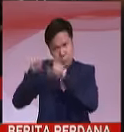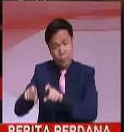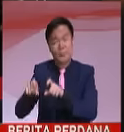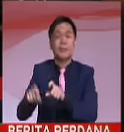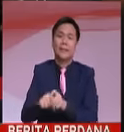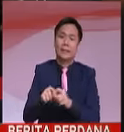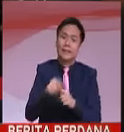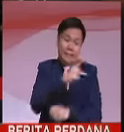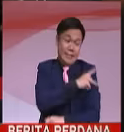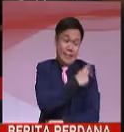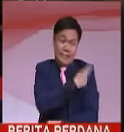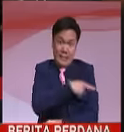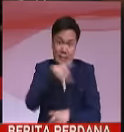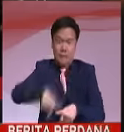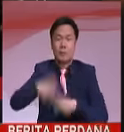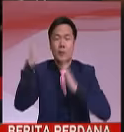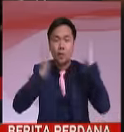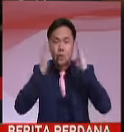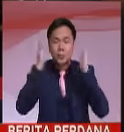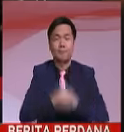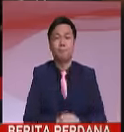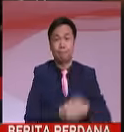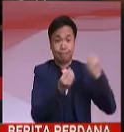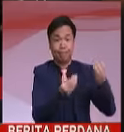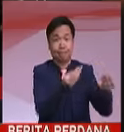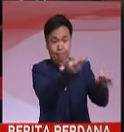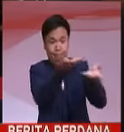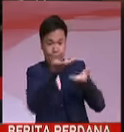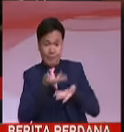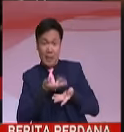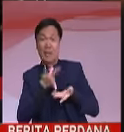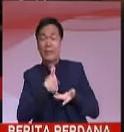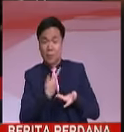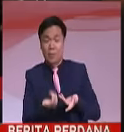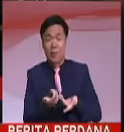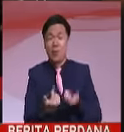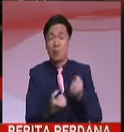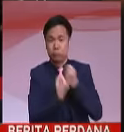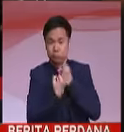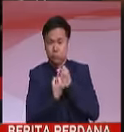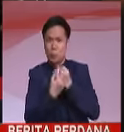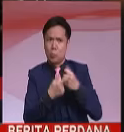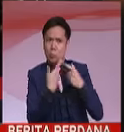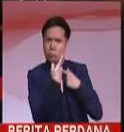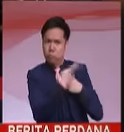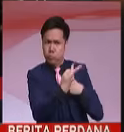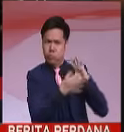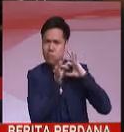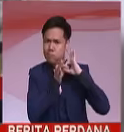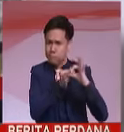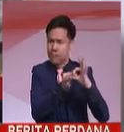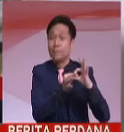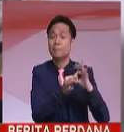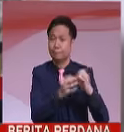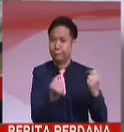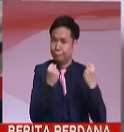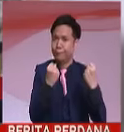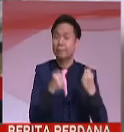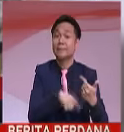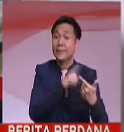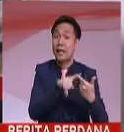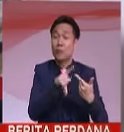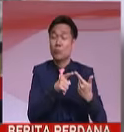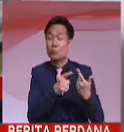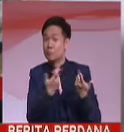ketiga di negara ini sumbangan Bachsin itu mencerminkan hubungan dua halo yang Kukuh antara kedua-dua negara selain menunjukkan